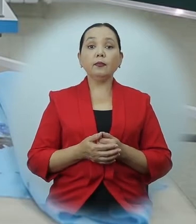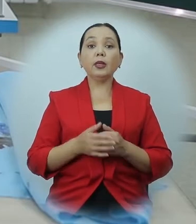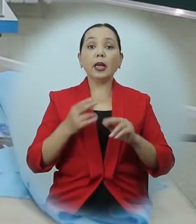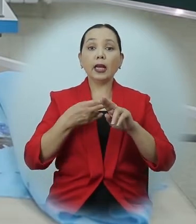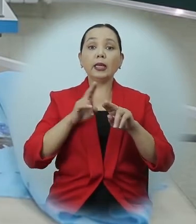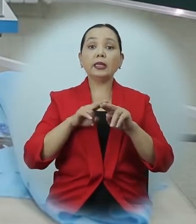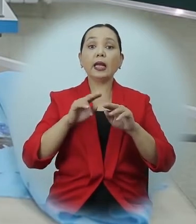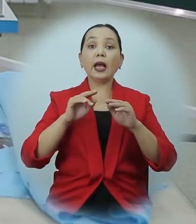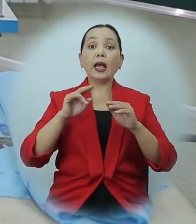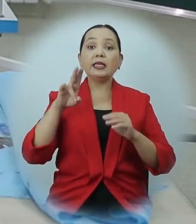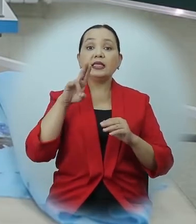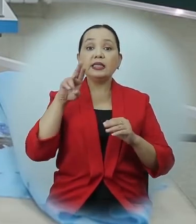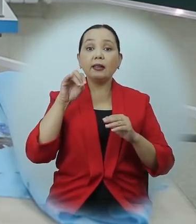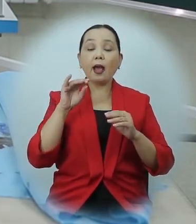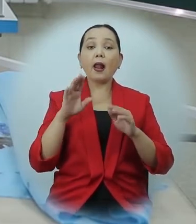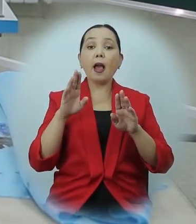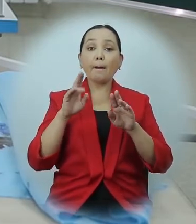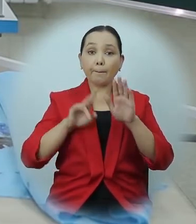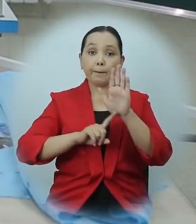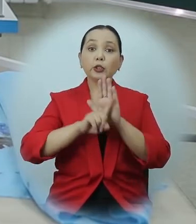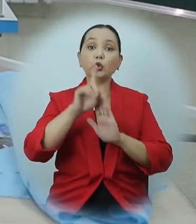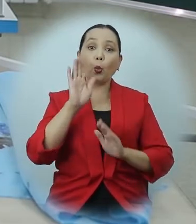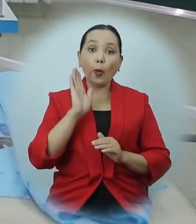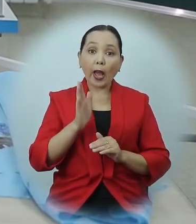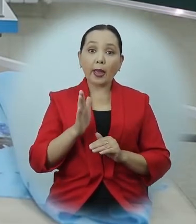Откладываем детали лифа и приступаем